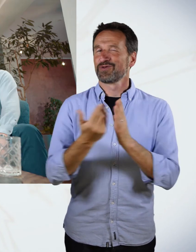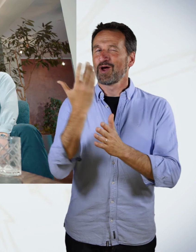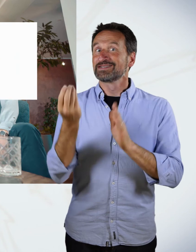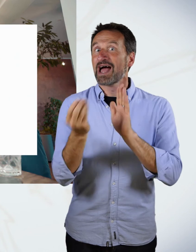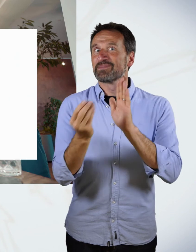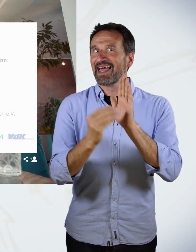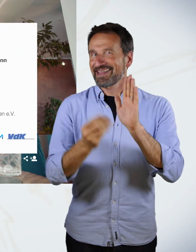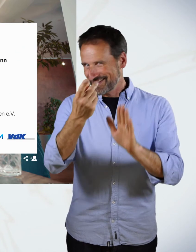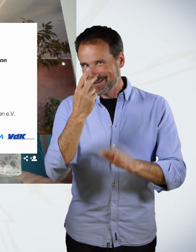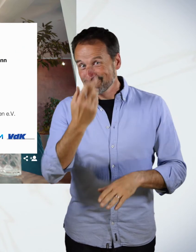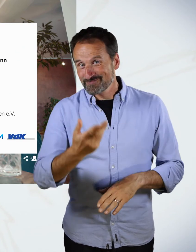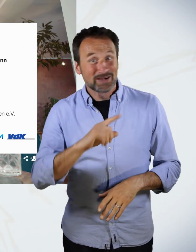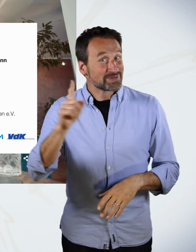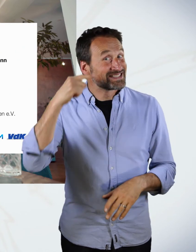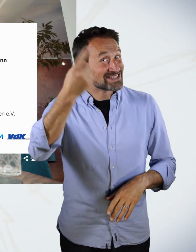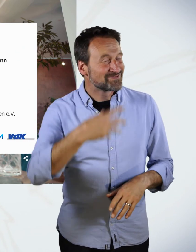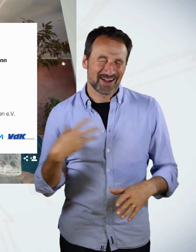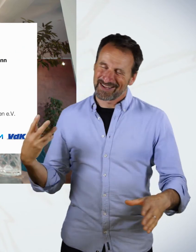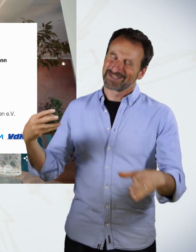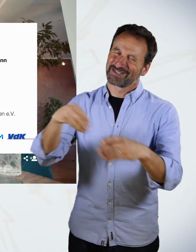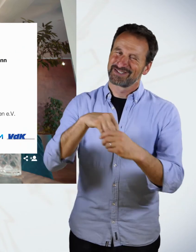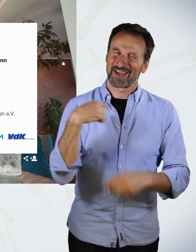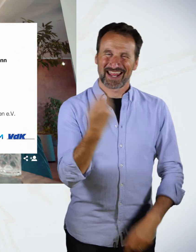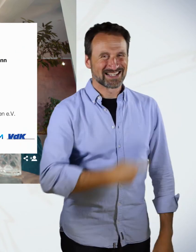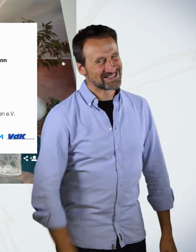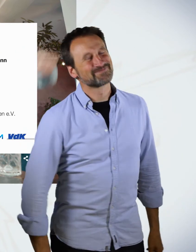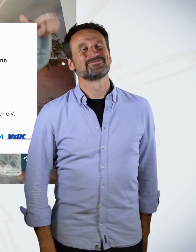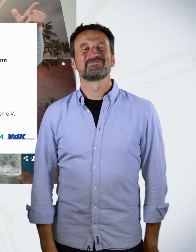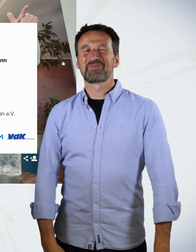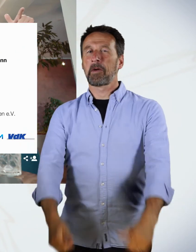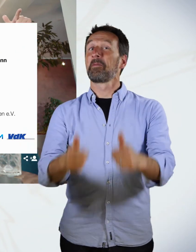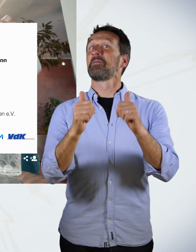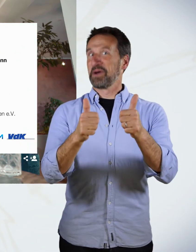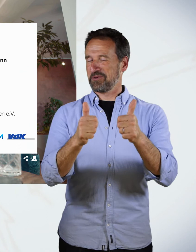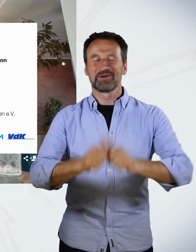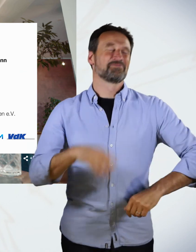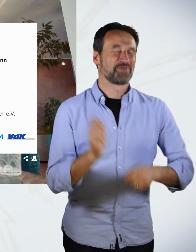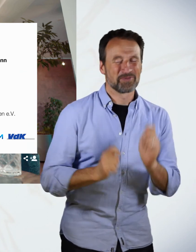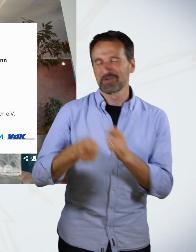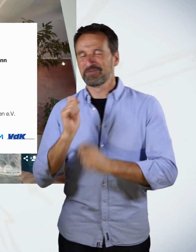Join us. Sehr schön. Jawohl.